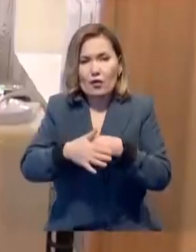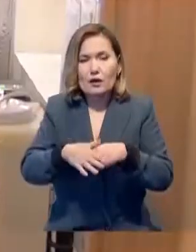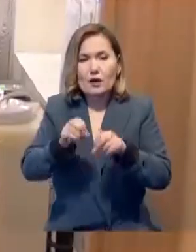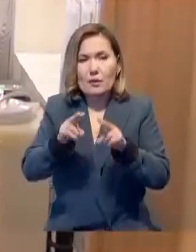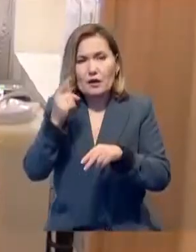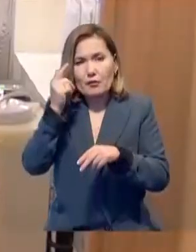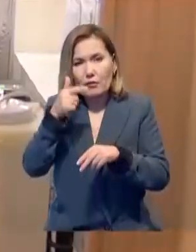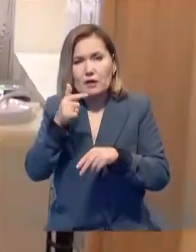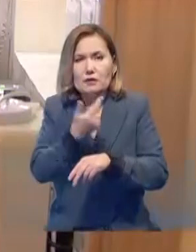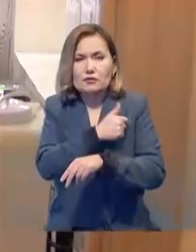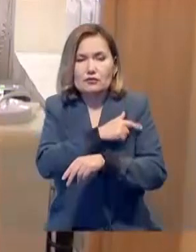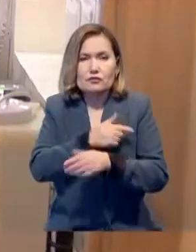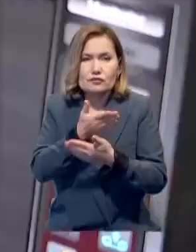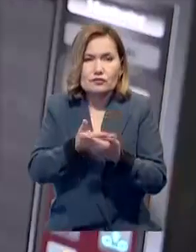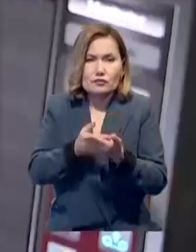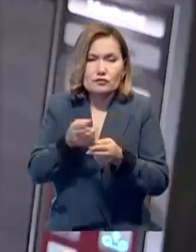білікті көмек ала алады.